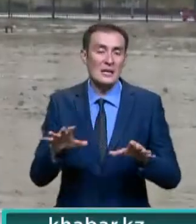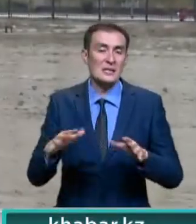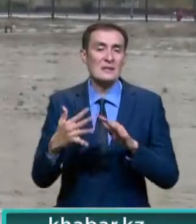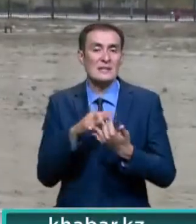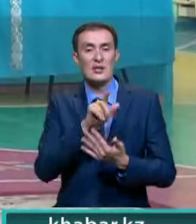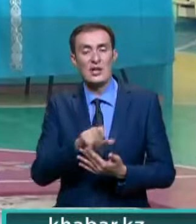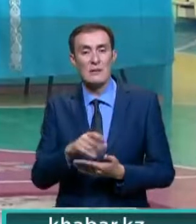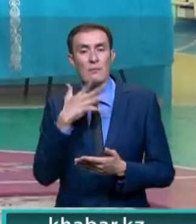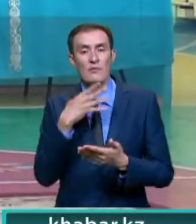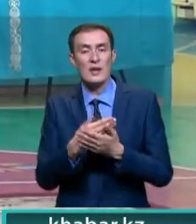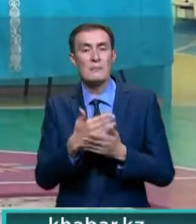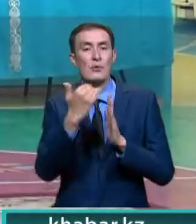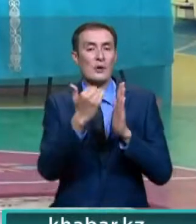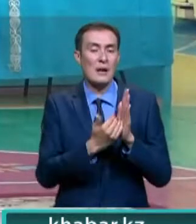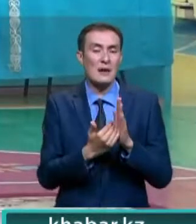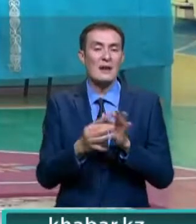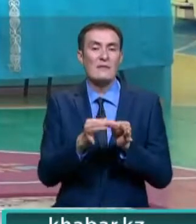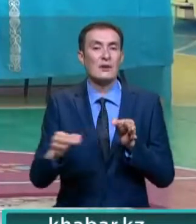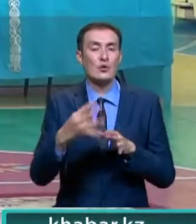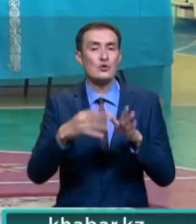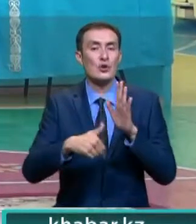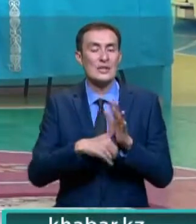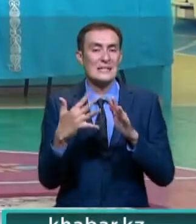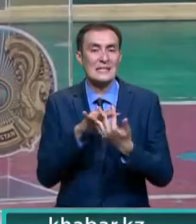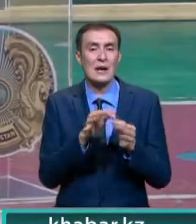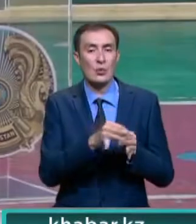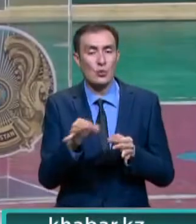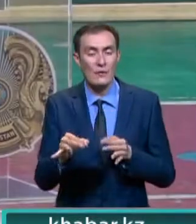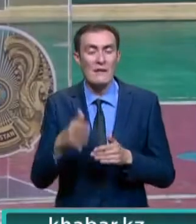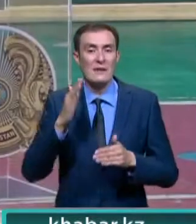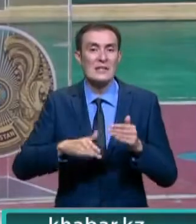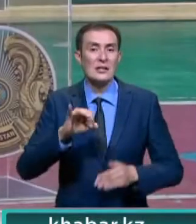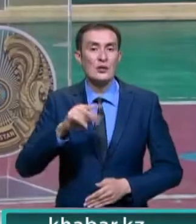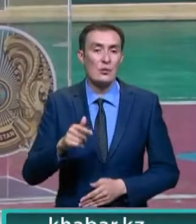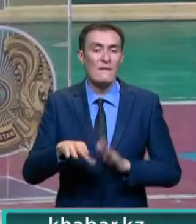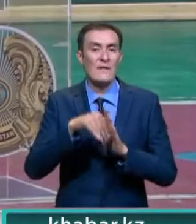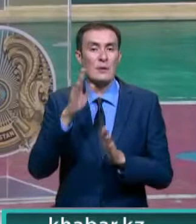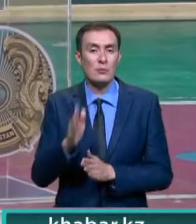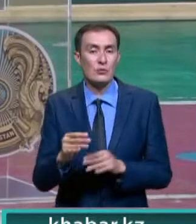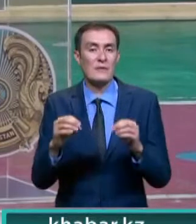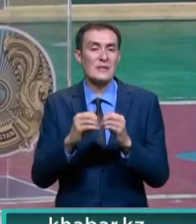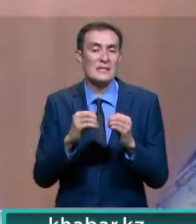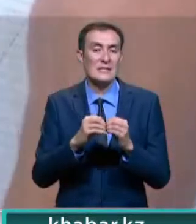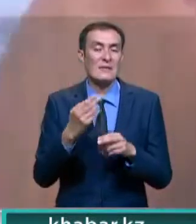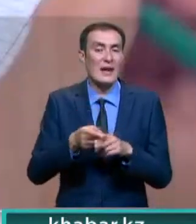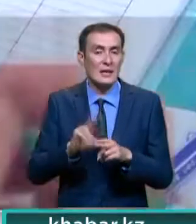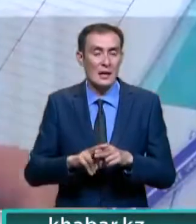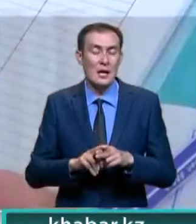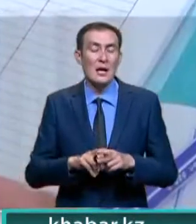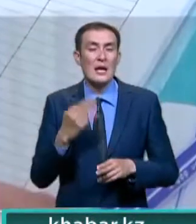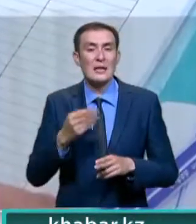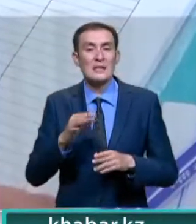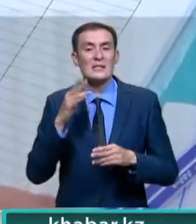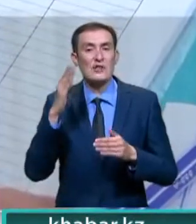предвыборной программой. В регионе 46 сельских округов. В конце июля первые прямые выборы пройдут пока в 10 из них. Связано